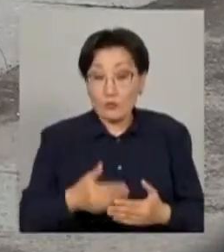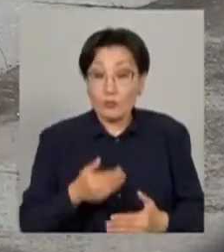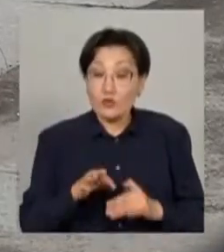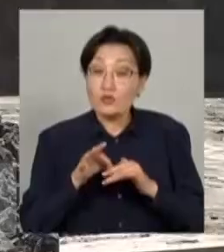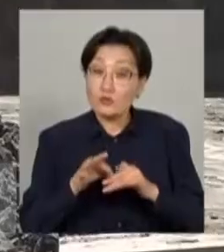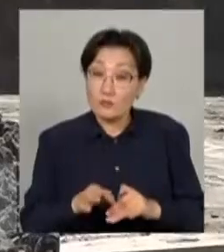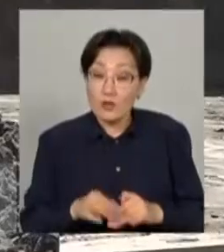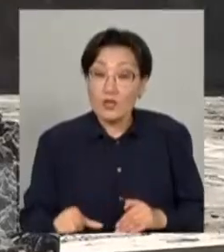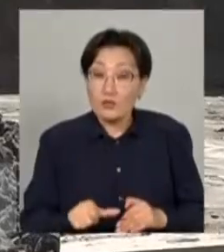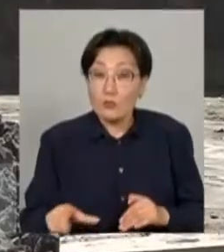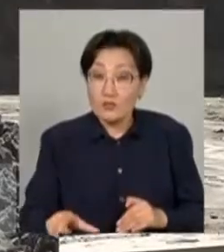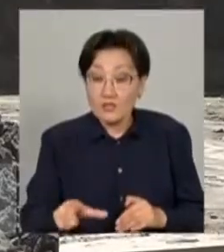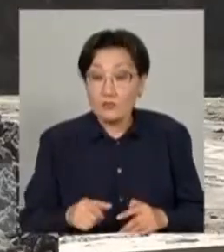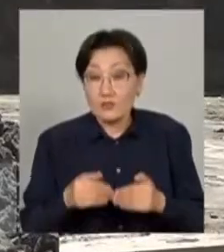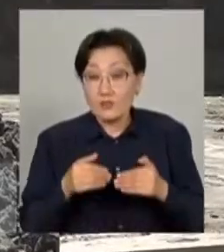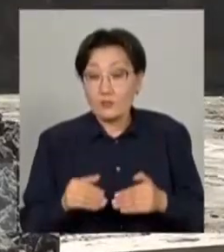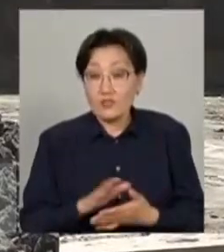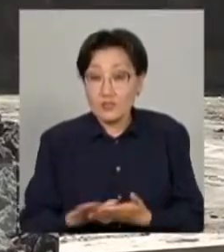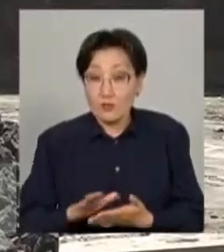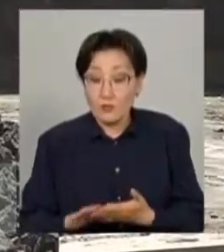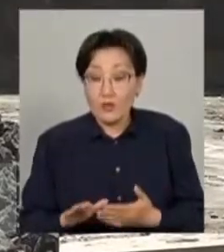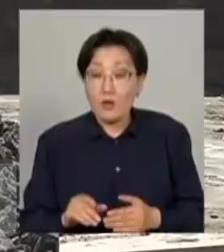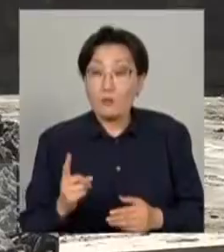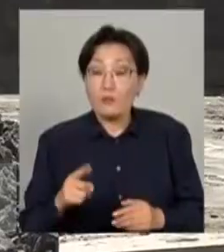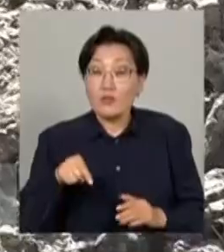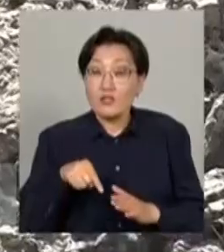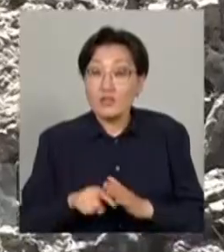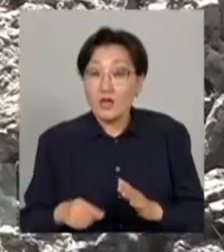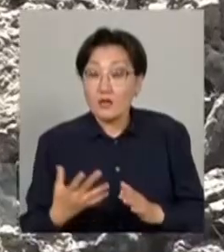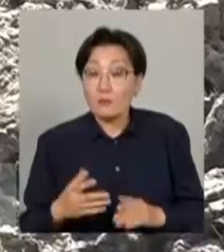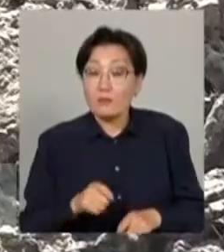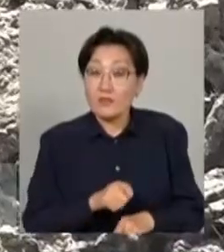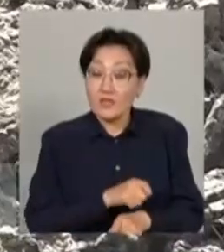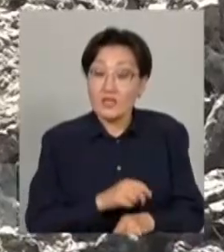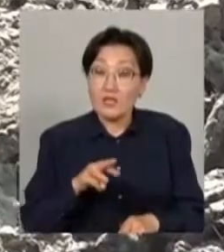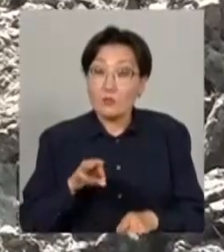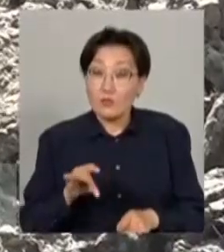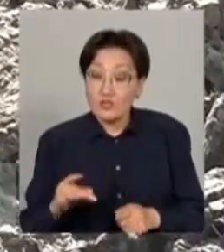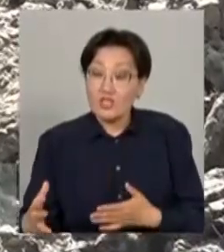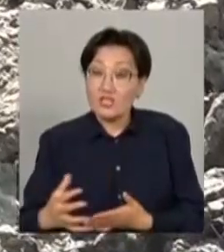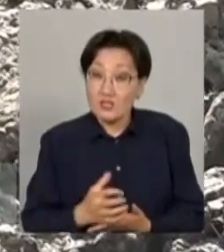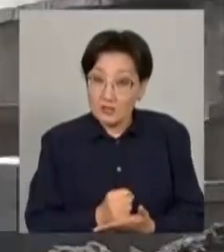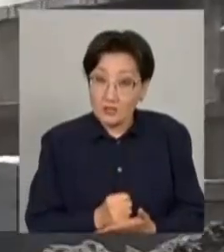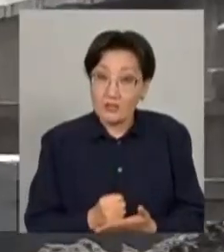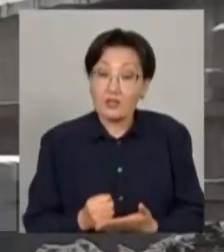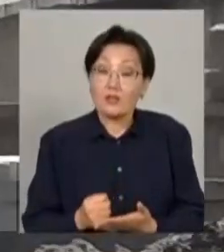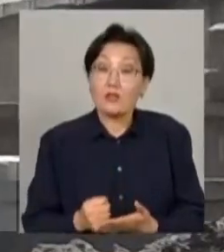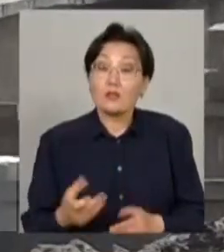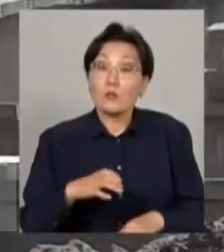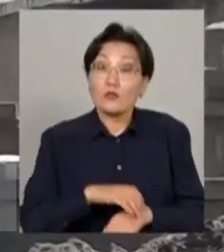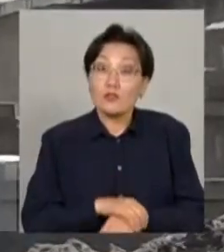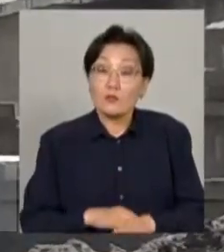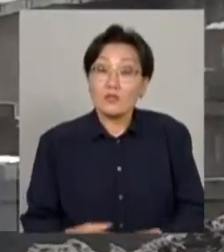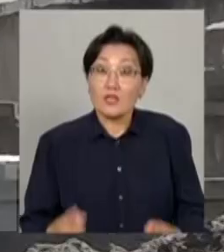екен. Арнаны аршу кезінде мамандар 1,5 метрге дейін лай мен қоқыс жиналып қалғанын анықтады. Тазалау жұмыстарына арнайы